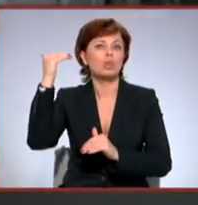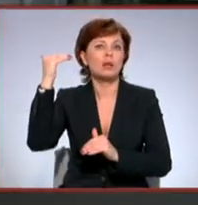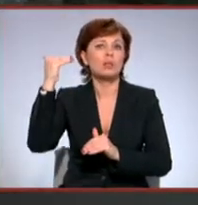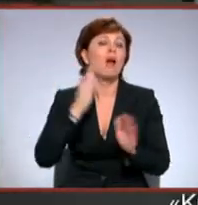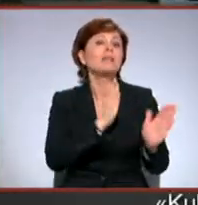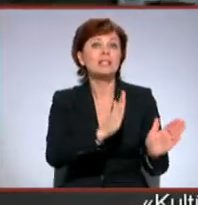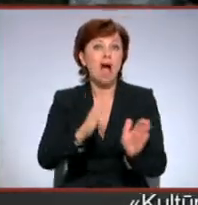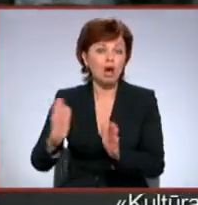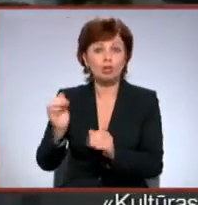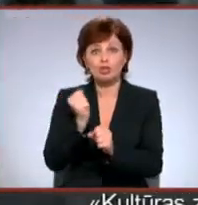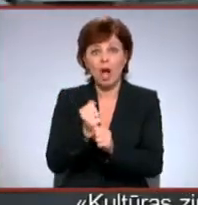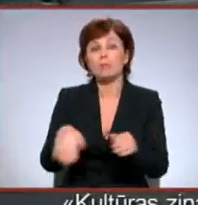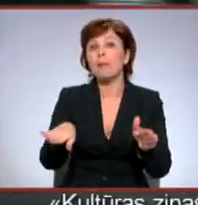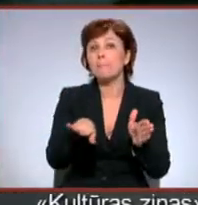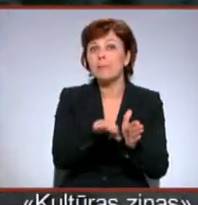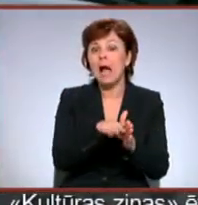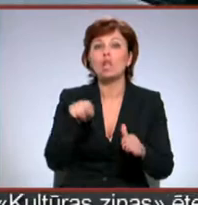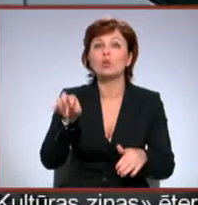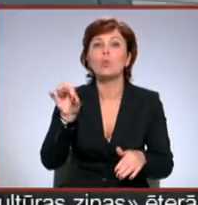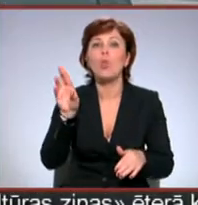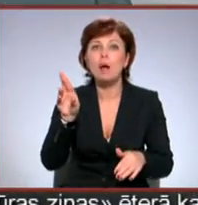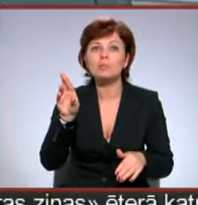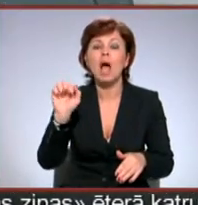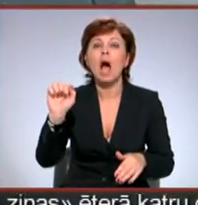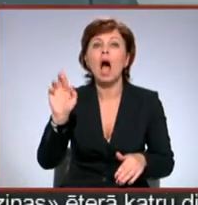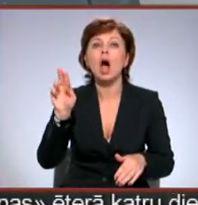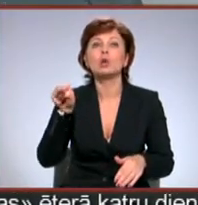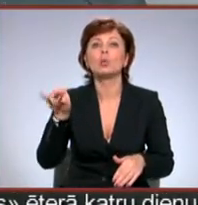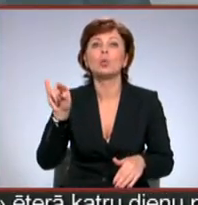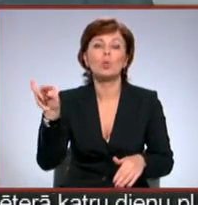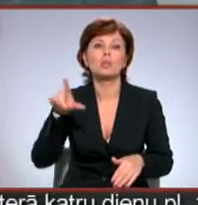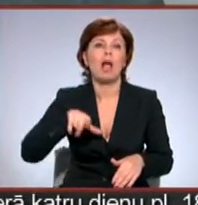Sagatavošanās darbos piedalījās Toms Streibergs, Artūrs Liepiņš, Latvijas televīzija.